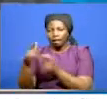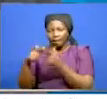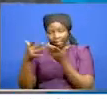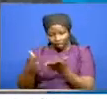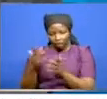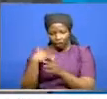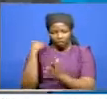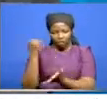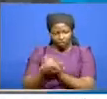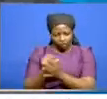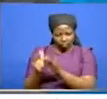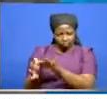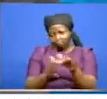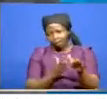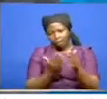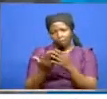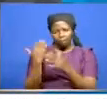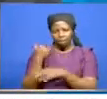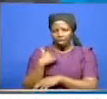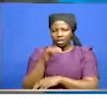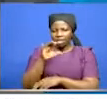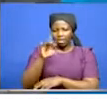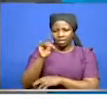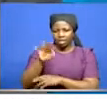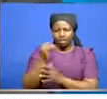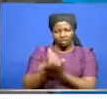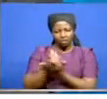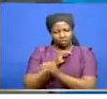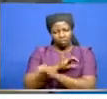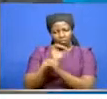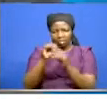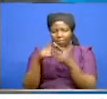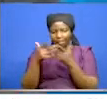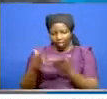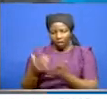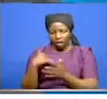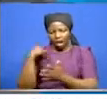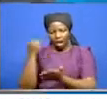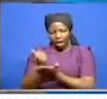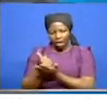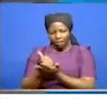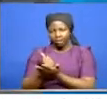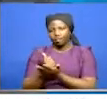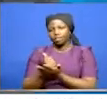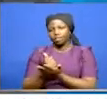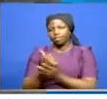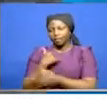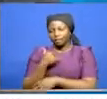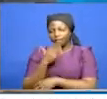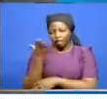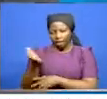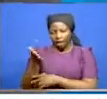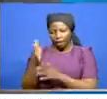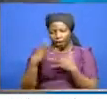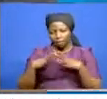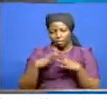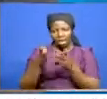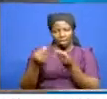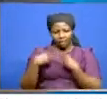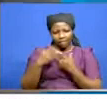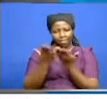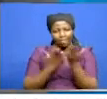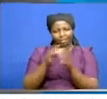IBC. Tulikuwa hatuna ofisi ya CDF. Sasa hii tuko na ofisi ya CDF katikati mwa constituency. Wananchi wanapata huduma. Kitui East